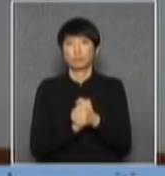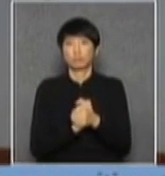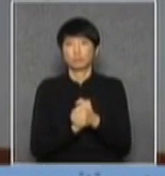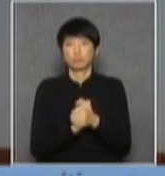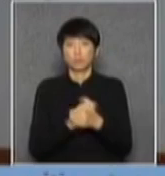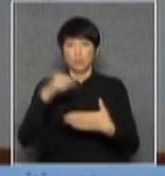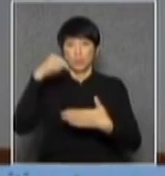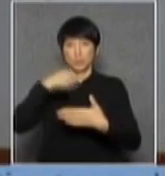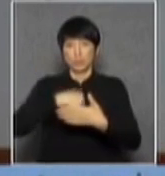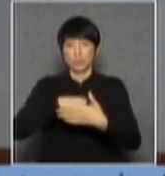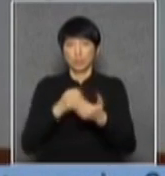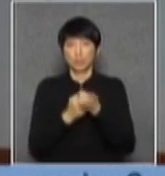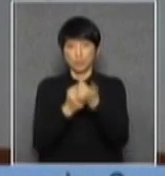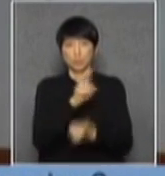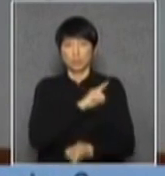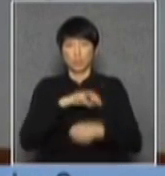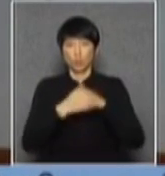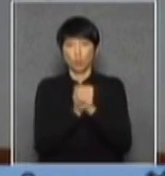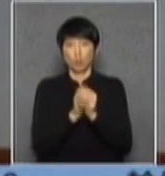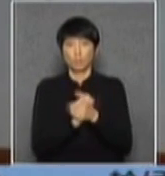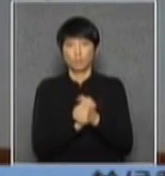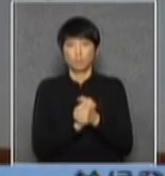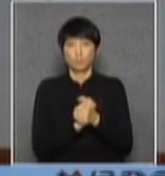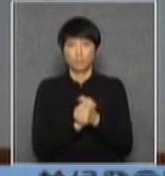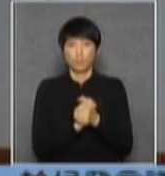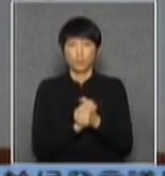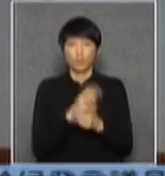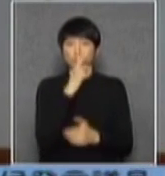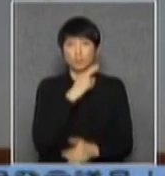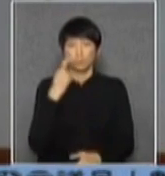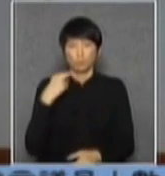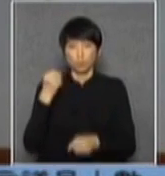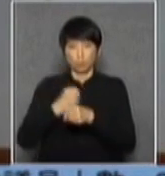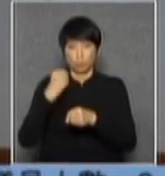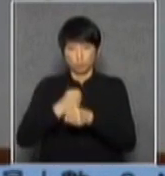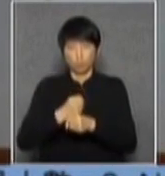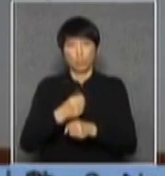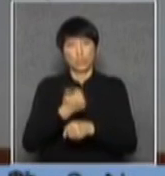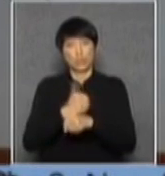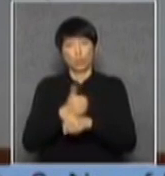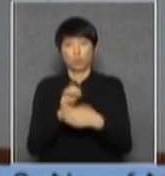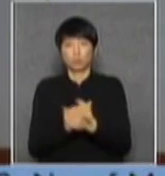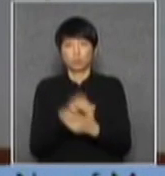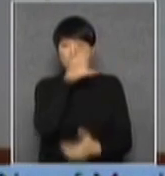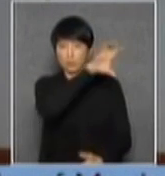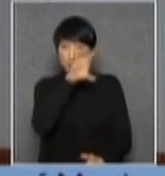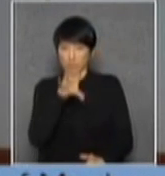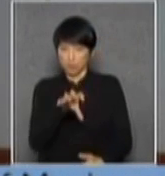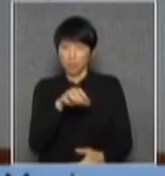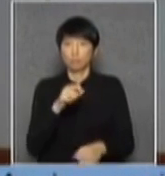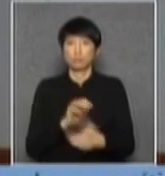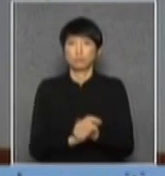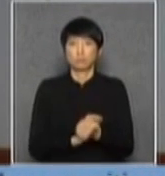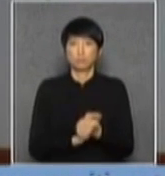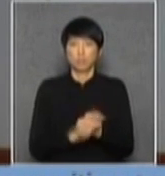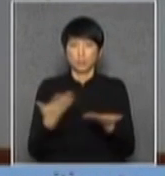即係撐自己國家的資產。嗱，曾俊華有可能係咁樣做，咁所以佢喺度咁抄嘅時候，搞到咧